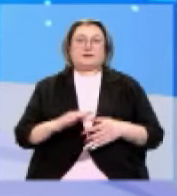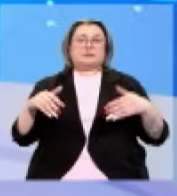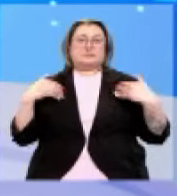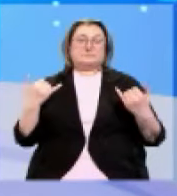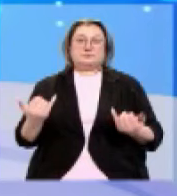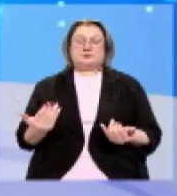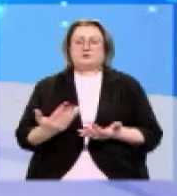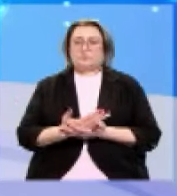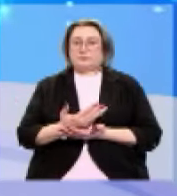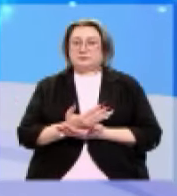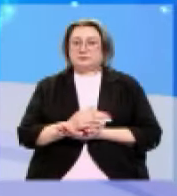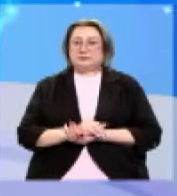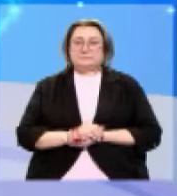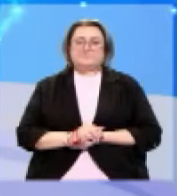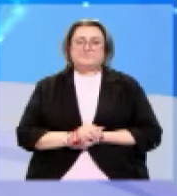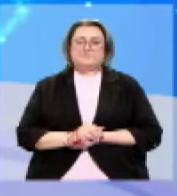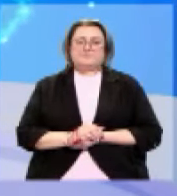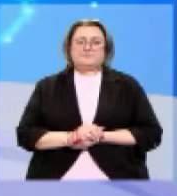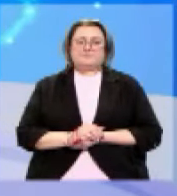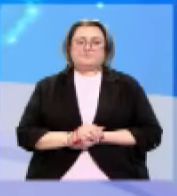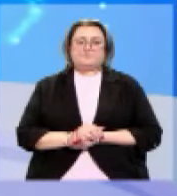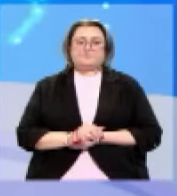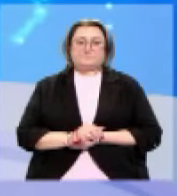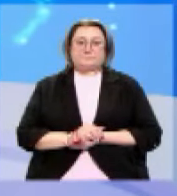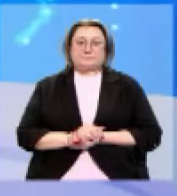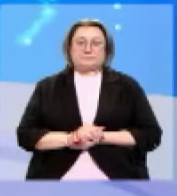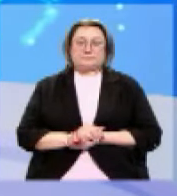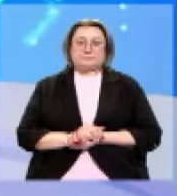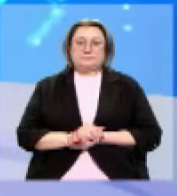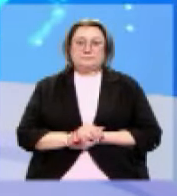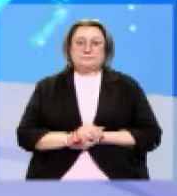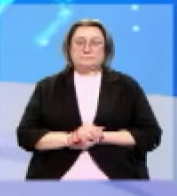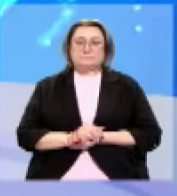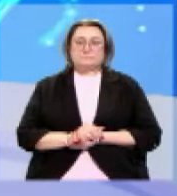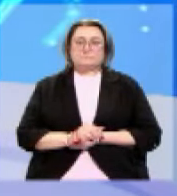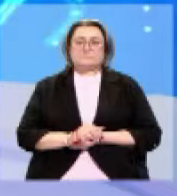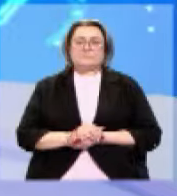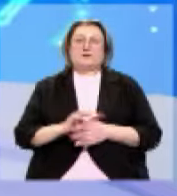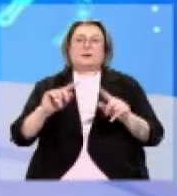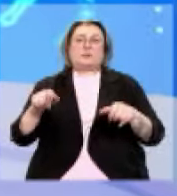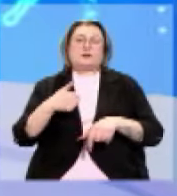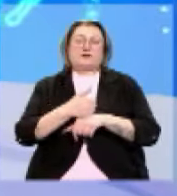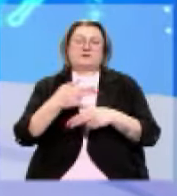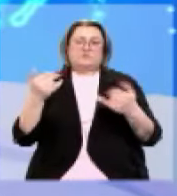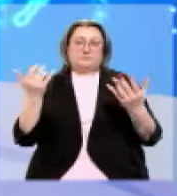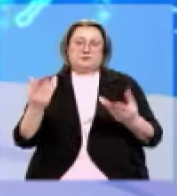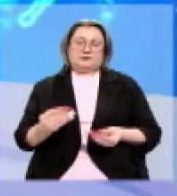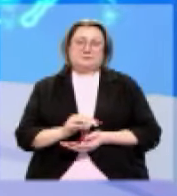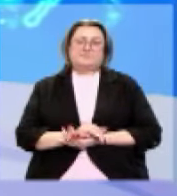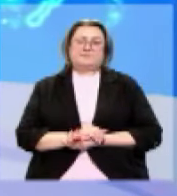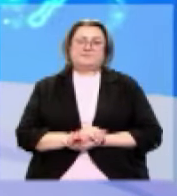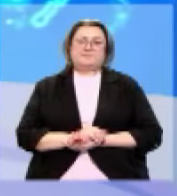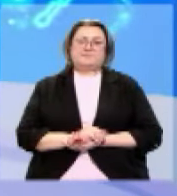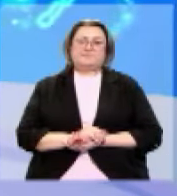Қайырлы кеш, қадірлі көрермен, эфирде жаңалықтар сіздермен бірге Рахат Сейітхан. Сурд аудармада Оксана Чечка. Алдымен аңдатпаға